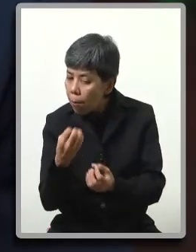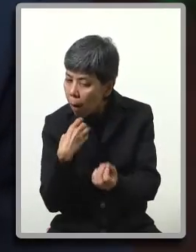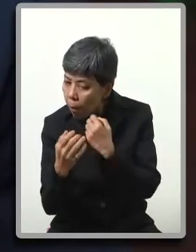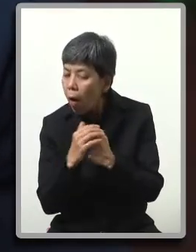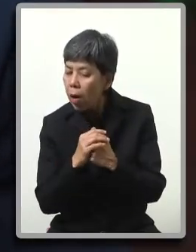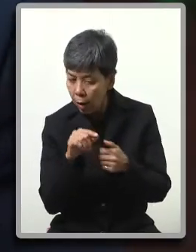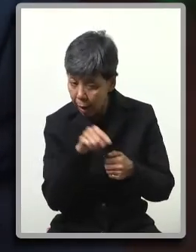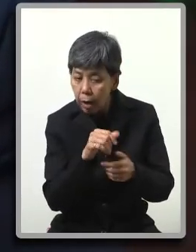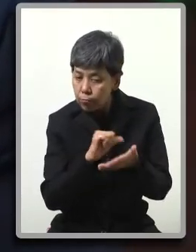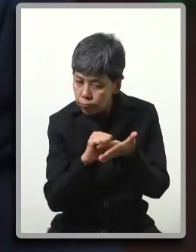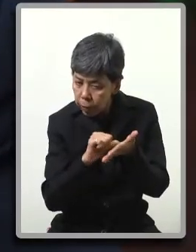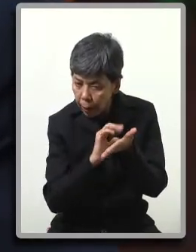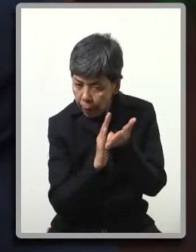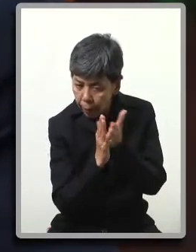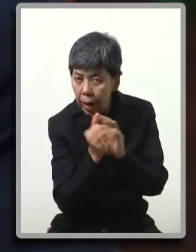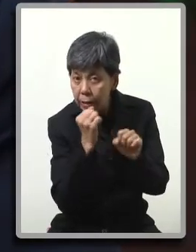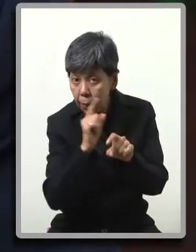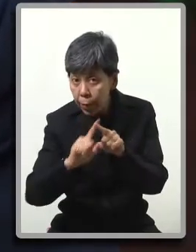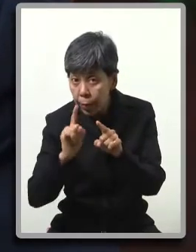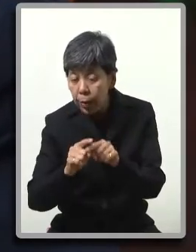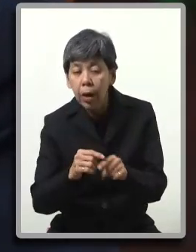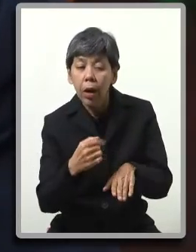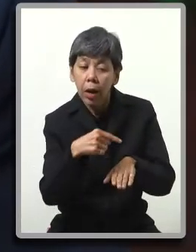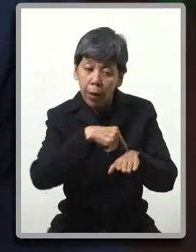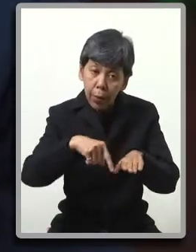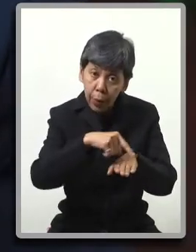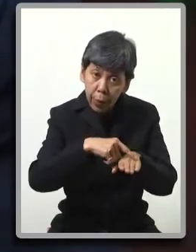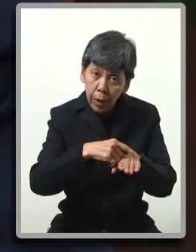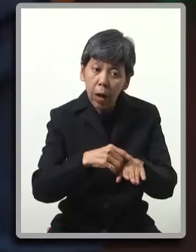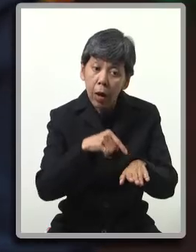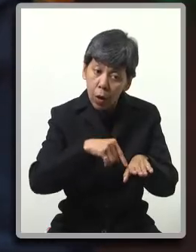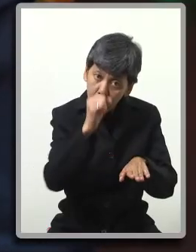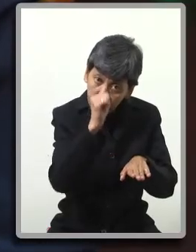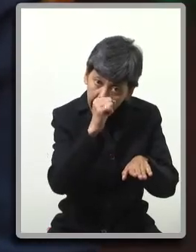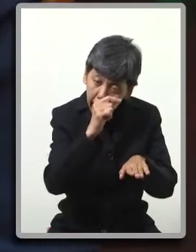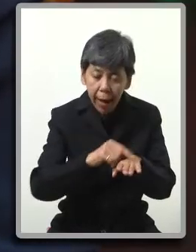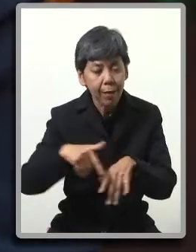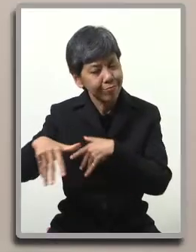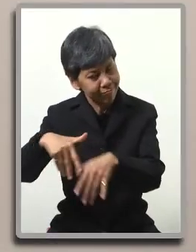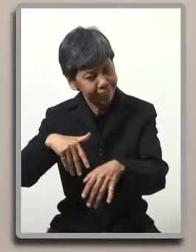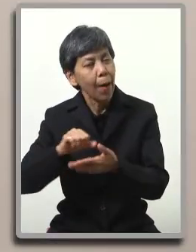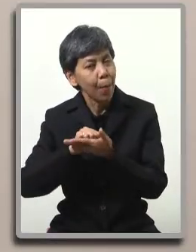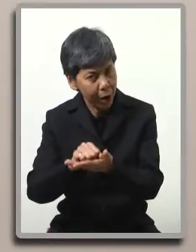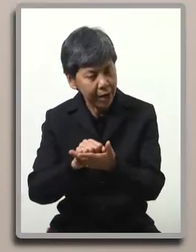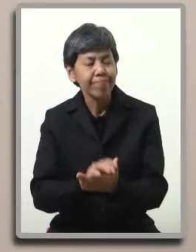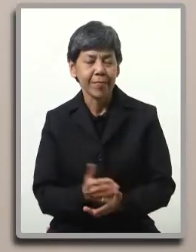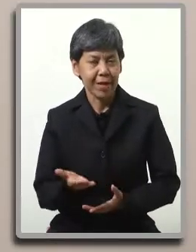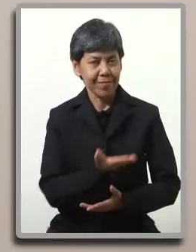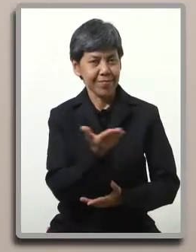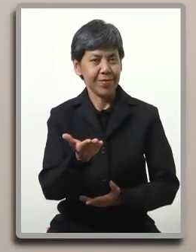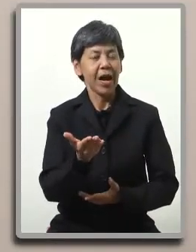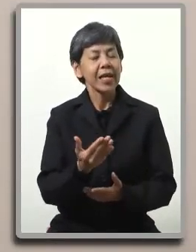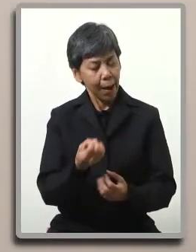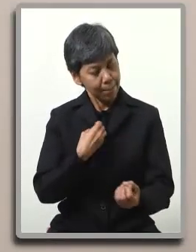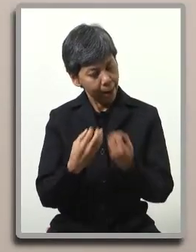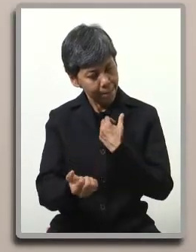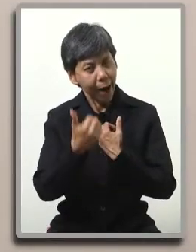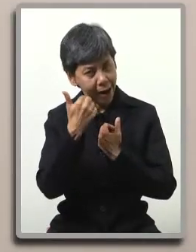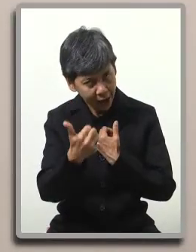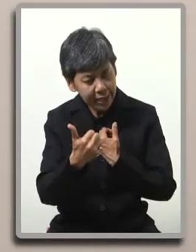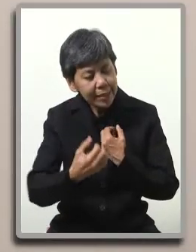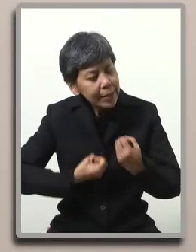ายปรับปรุงเปลี่ยนแปลงไม่ว่าทุกอย่างซอฟต์แวร์ฮาร์ดแวร์มาจากความต้องการประชาชน เพราะฉะนั้นคุณผู้ชมสามารถจะแสดงความคิด